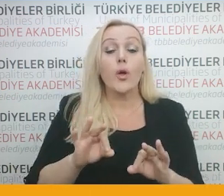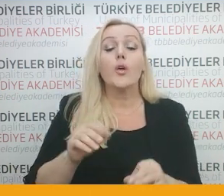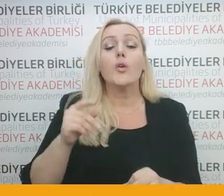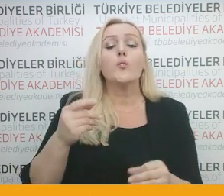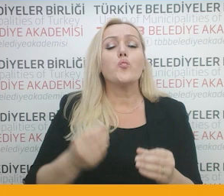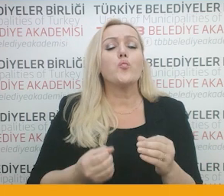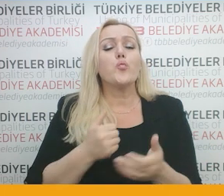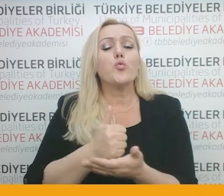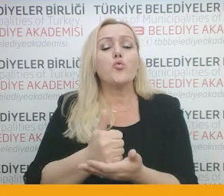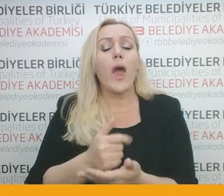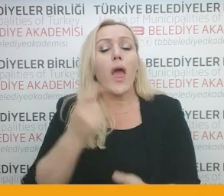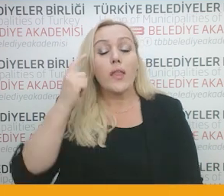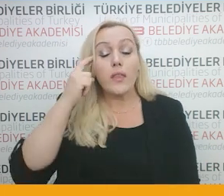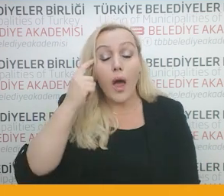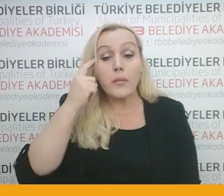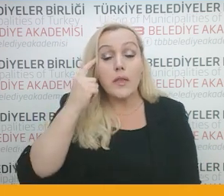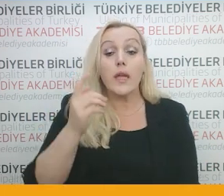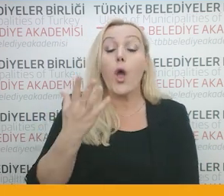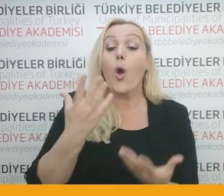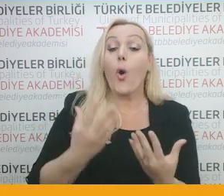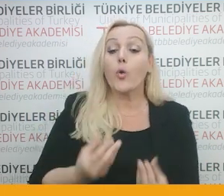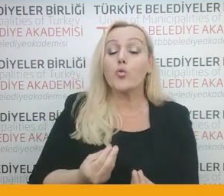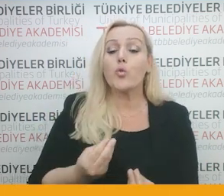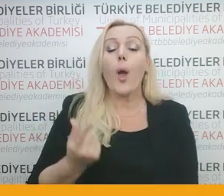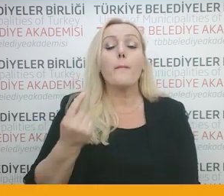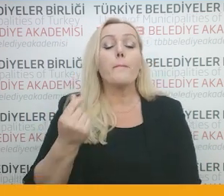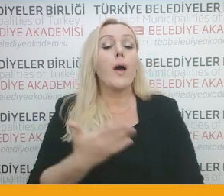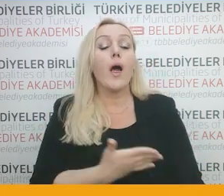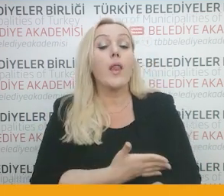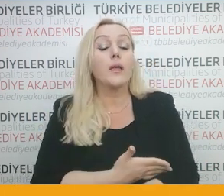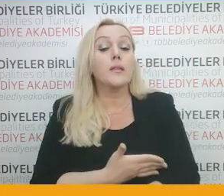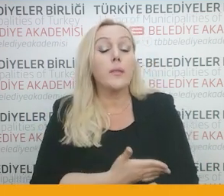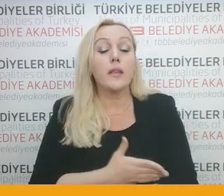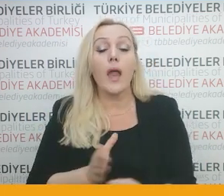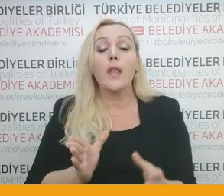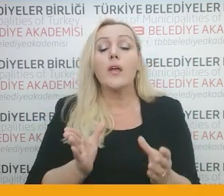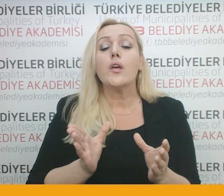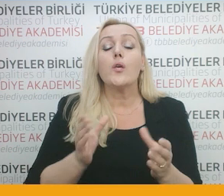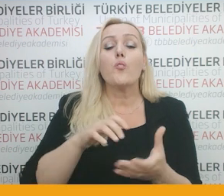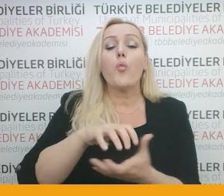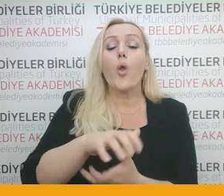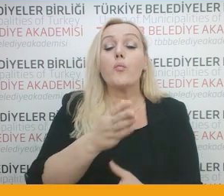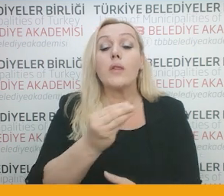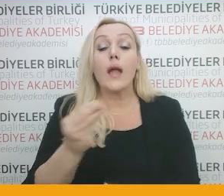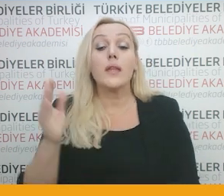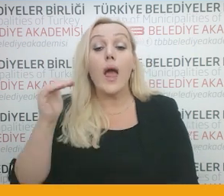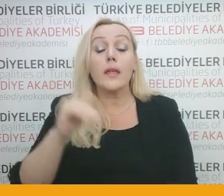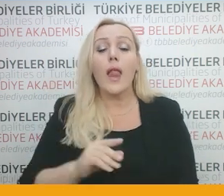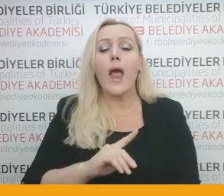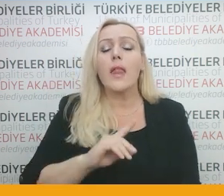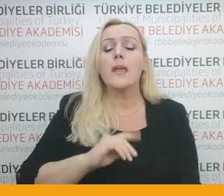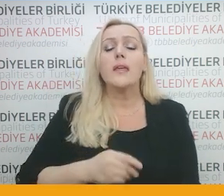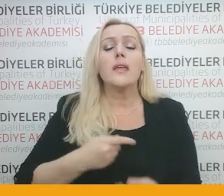tahminlerini, bütçe tasarısını oluşturur. Mali hizmetler birimlerden gelen gider tekliflerini topluyor. Birimlere